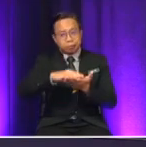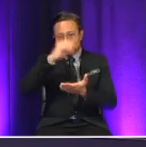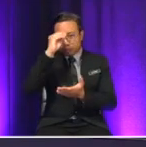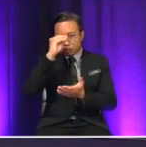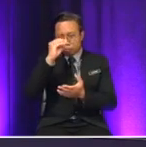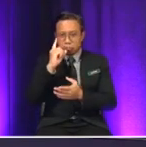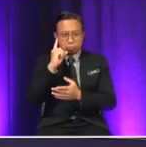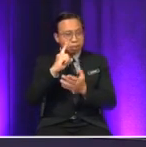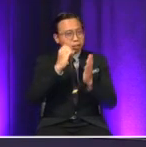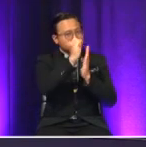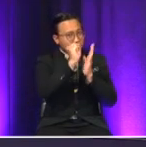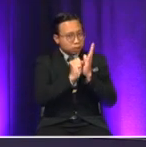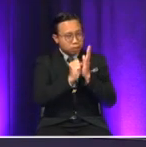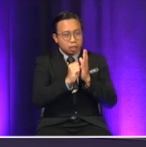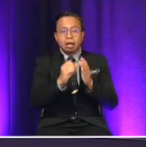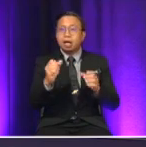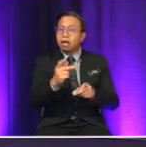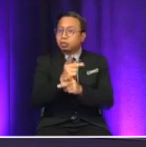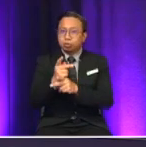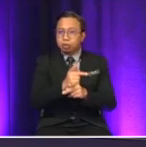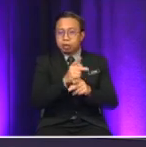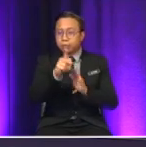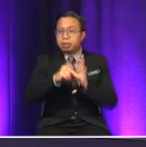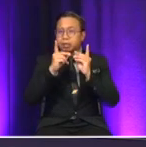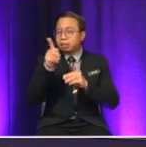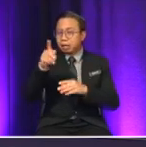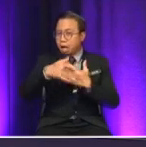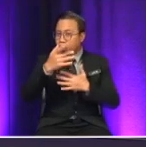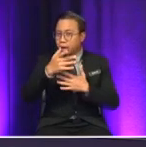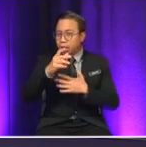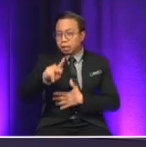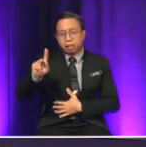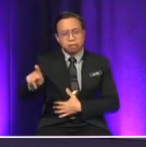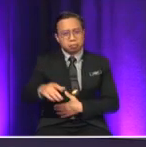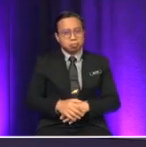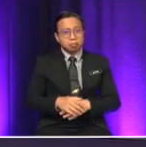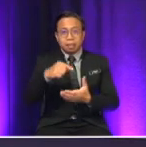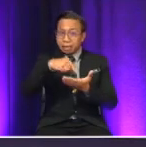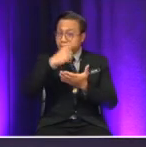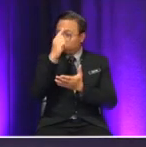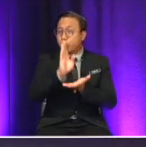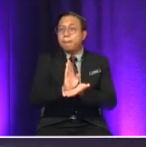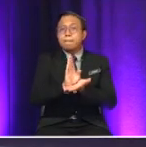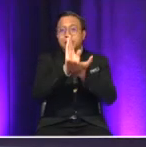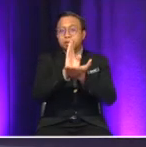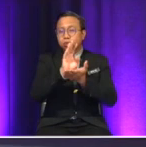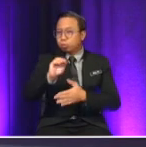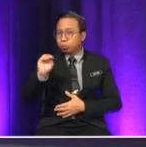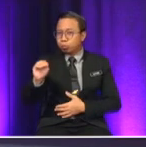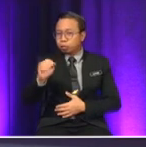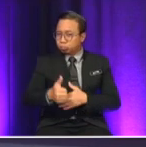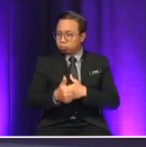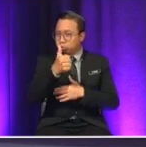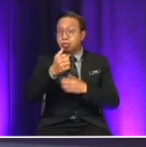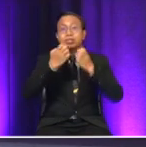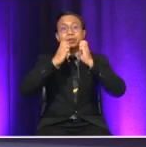pelajaran asuhan dan pendidikan awal kanak-kanak. Dan seperti biasa slot ini bertujuan untuk membantu murid-murid kita lulus dan